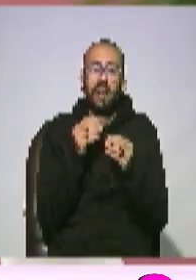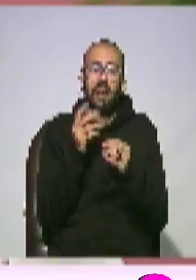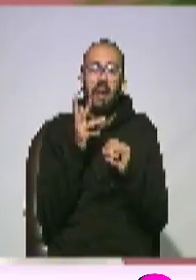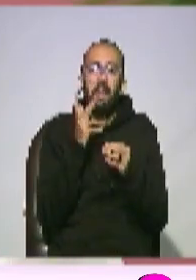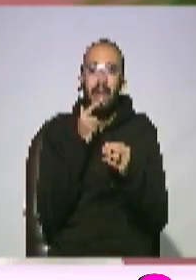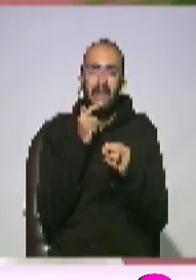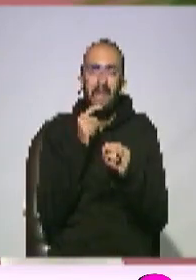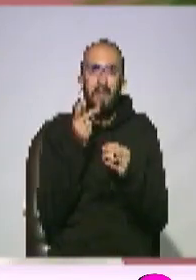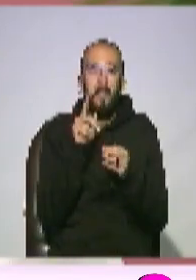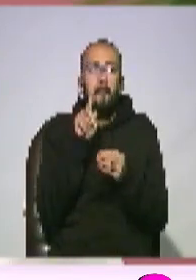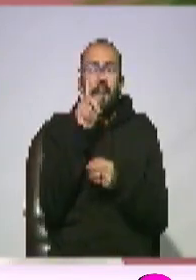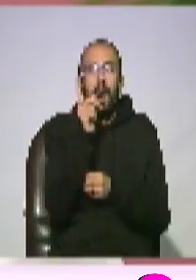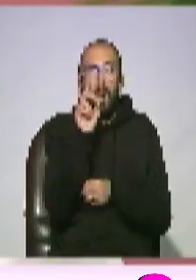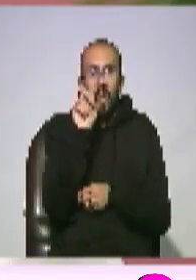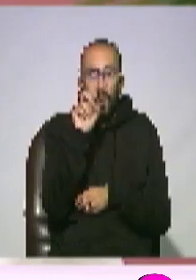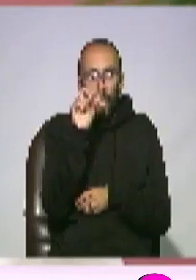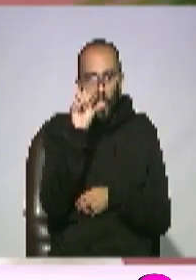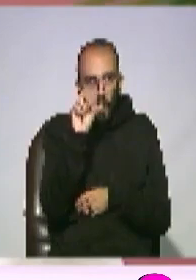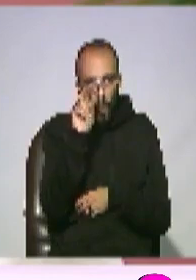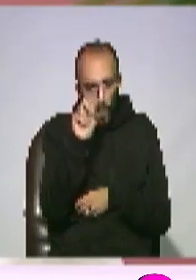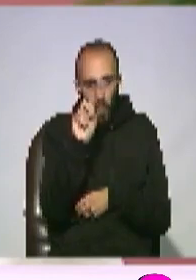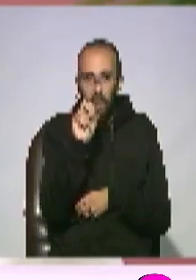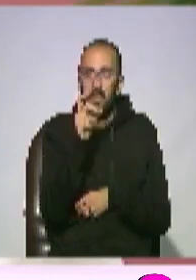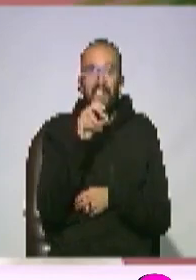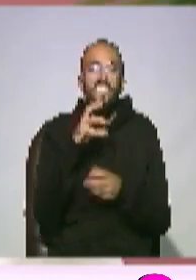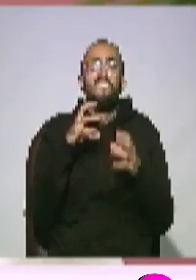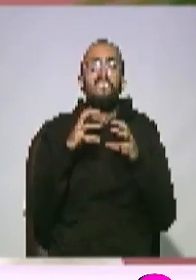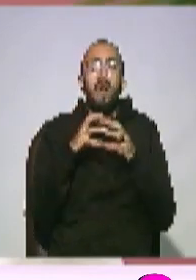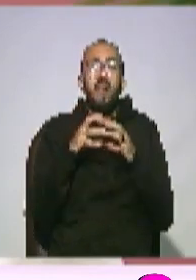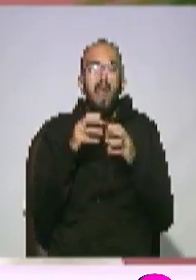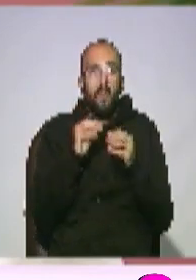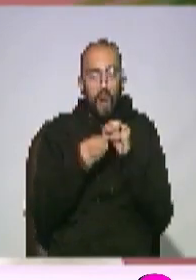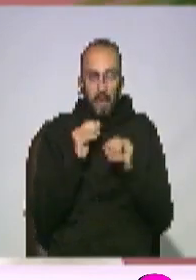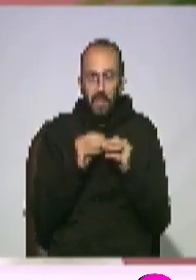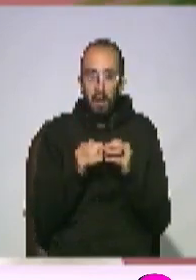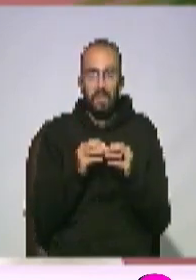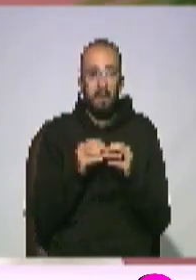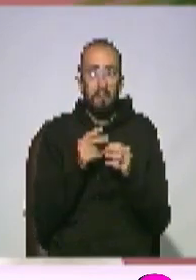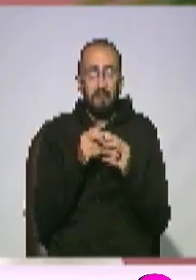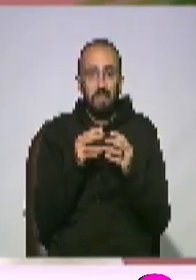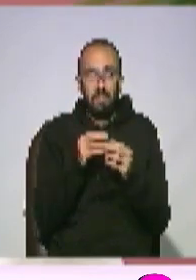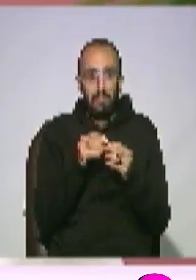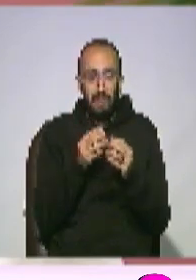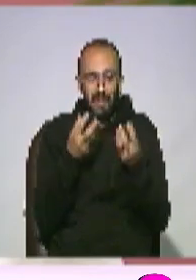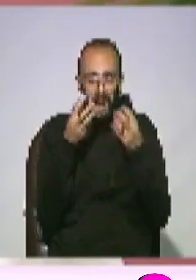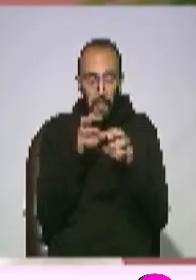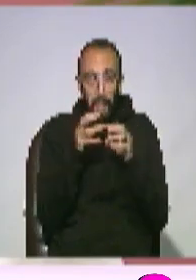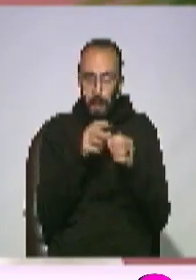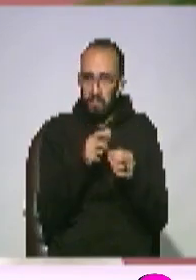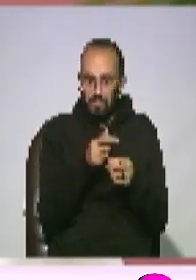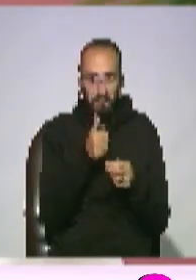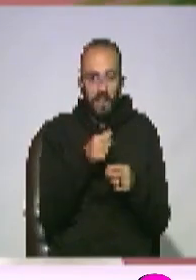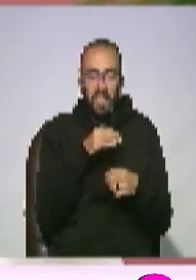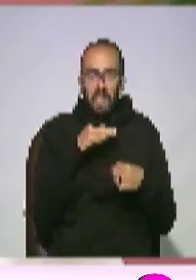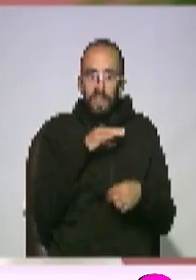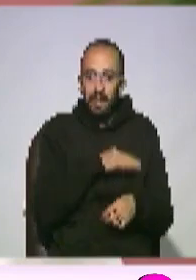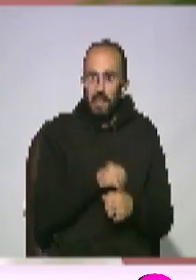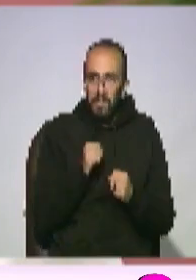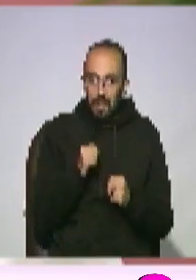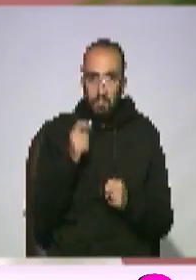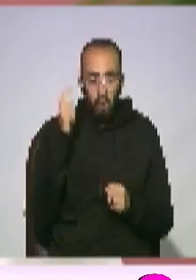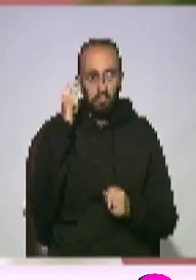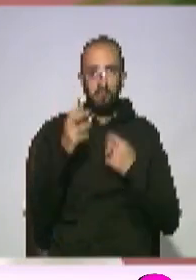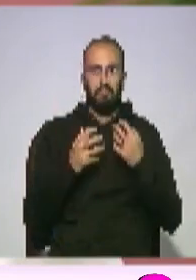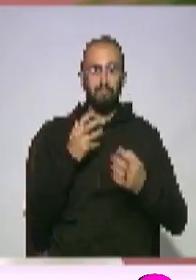زي البرقوق، زي الاكل زي الفلفل الملون، البنجر، الحاجات اللي الوانها غامقه دي دايما اكتر حاجه بتنشط